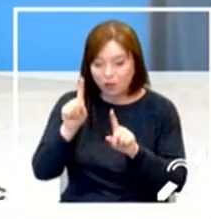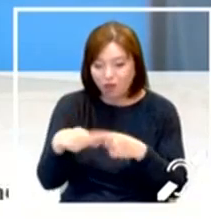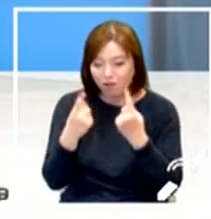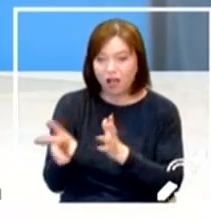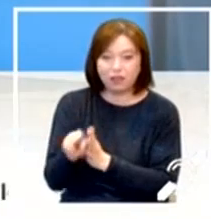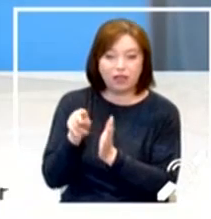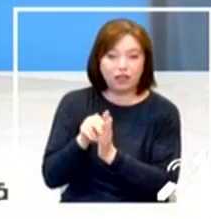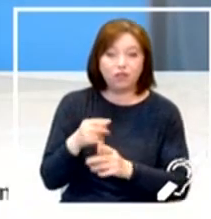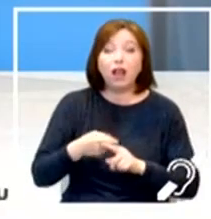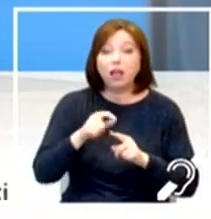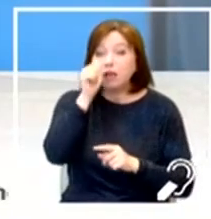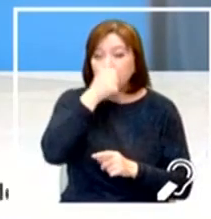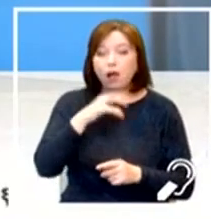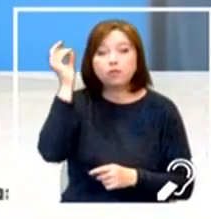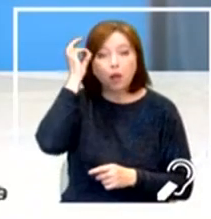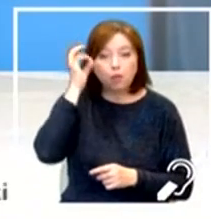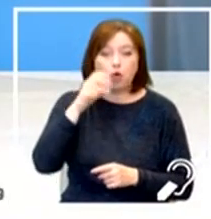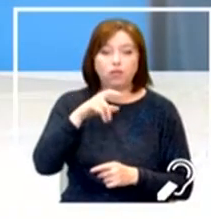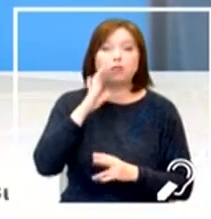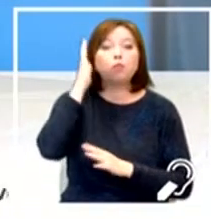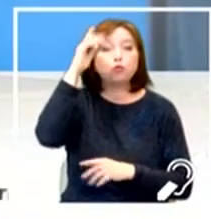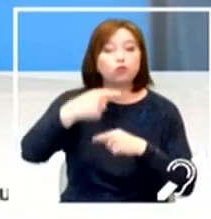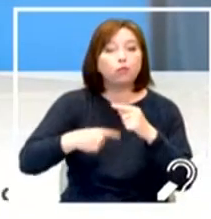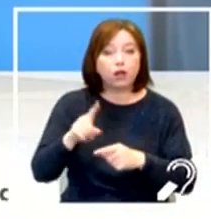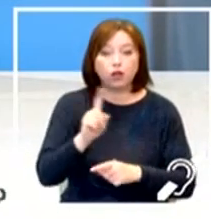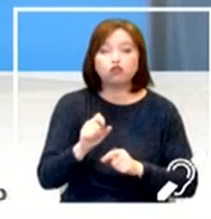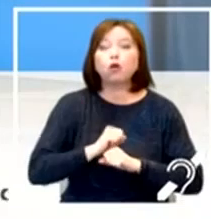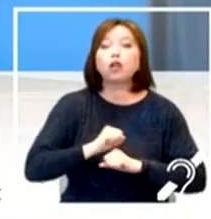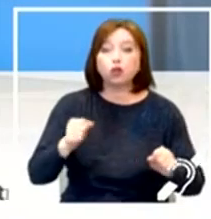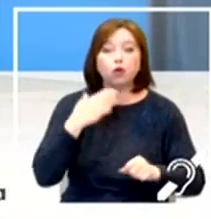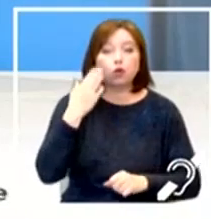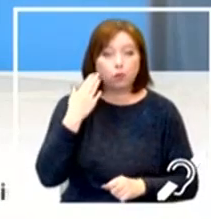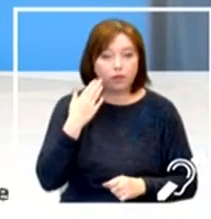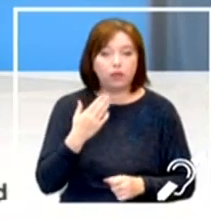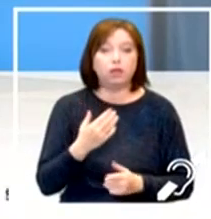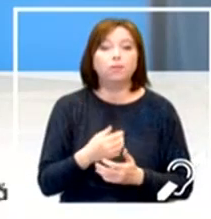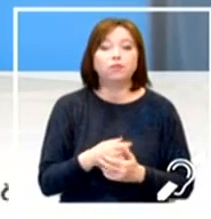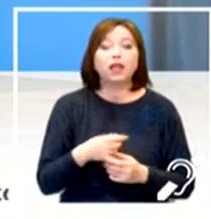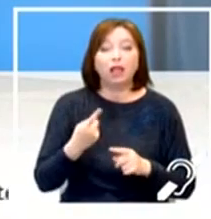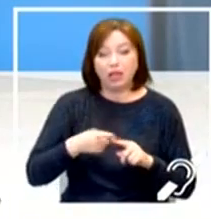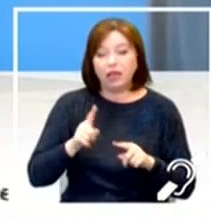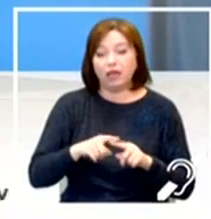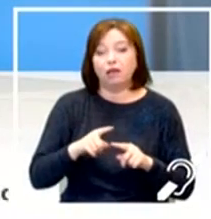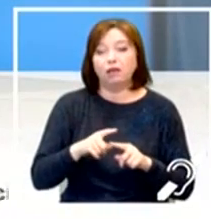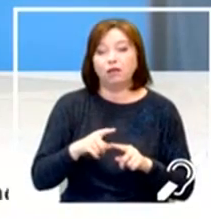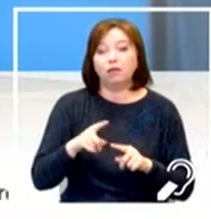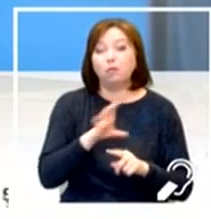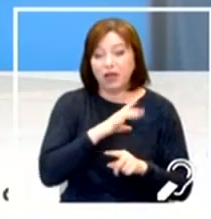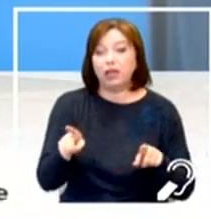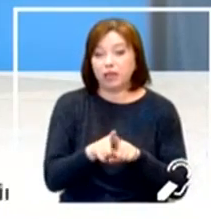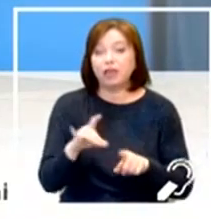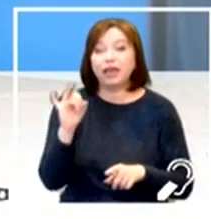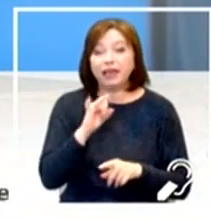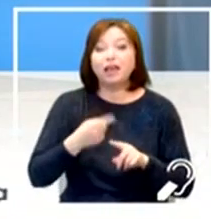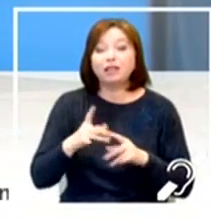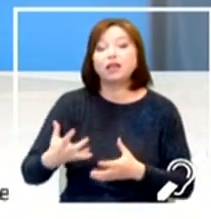aminti generațiilor viitoare despre curajul eroilor români a fost ridicat în urma unei inițiative a Asociației Obștești Monumentum